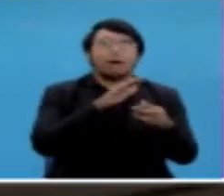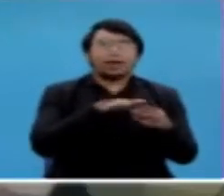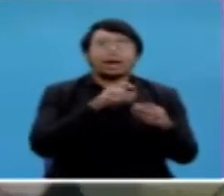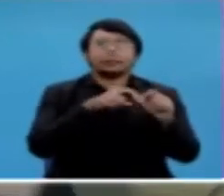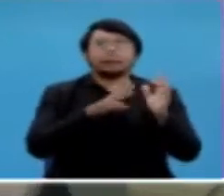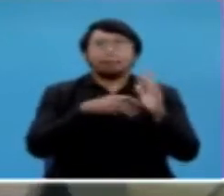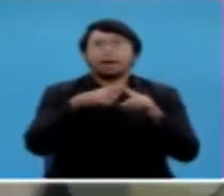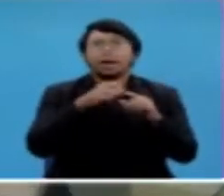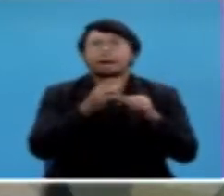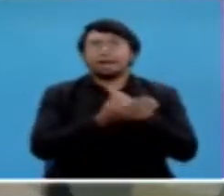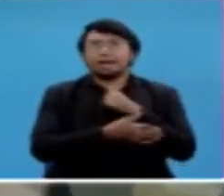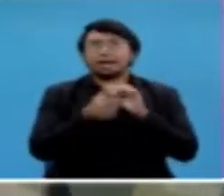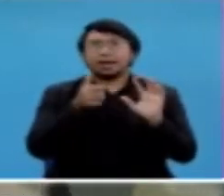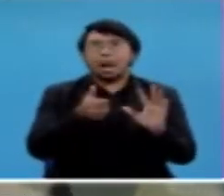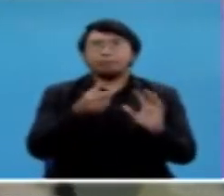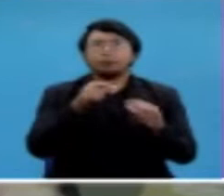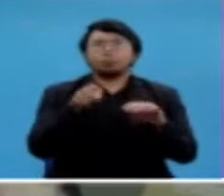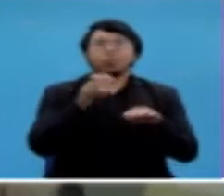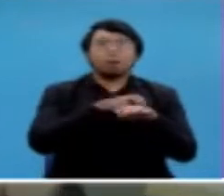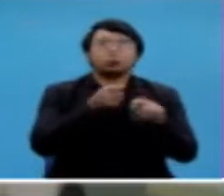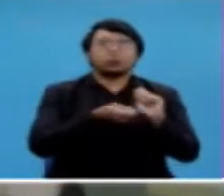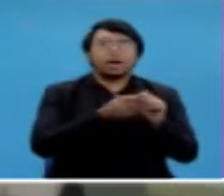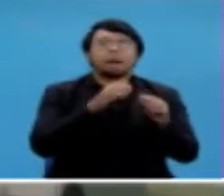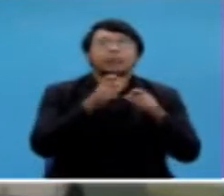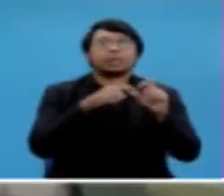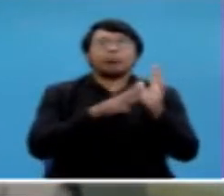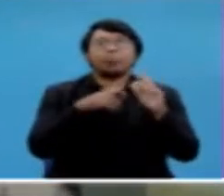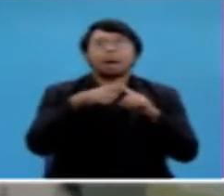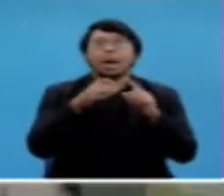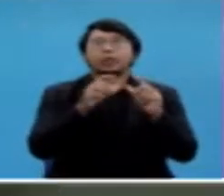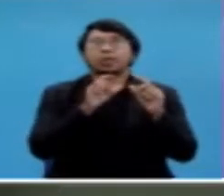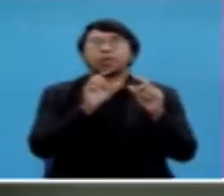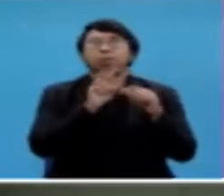di SMK Negeri 29 karena sekolah mereka dalam proses pemugaran.